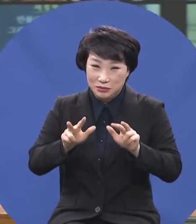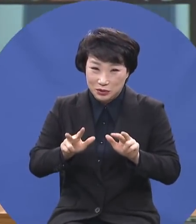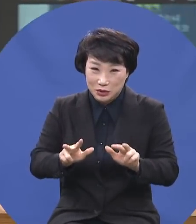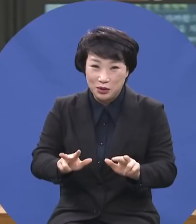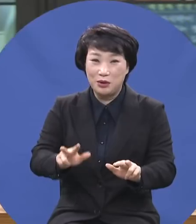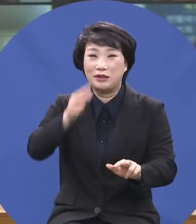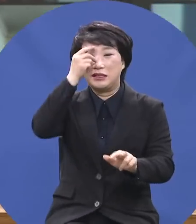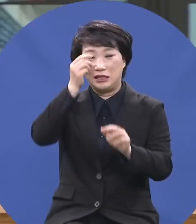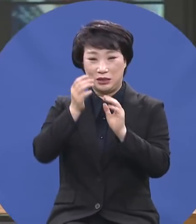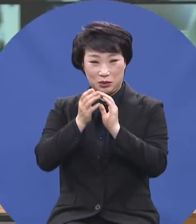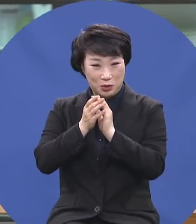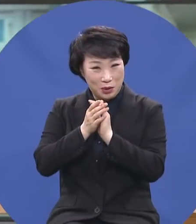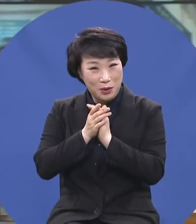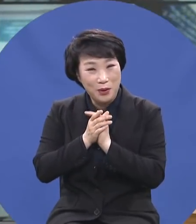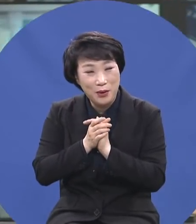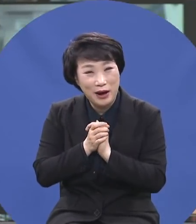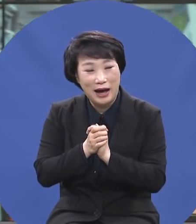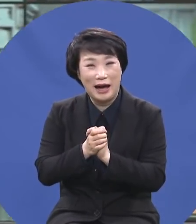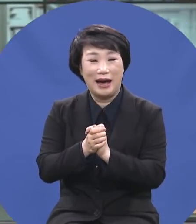지금도